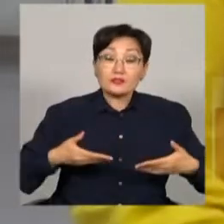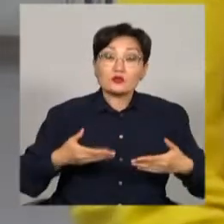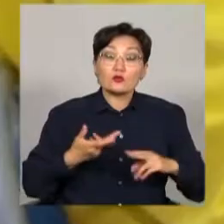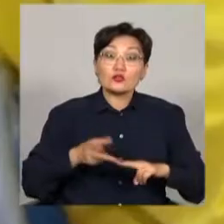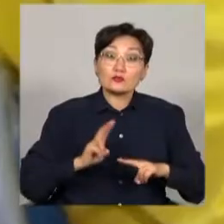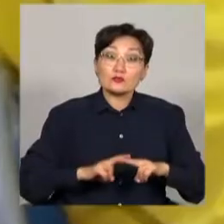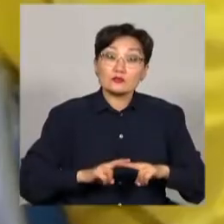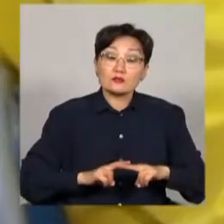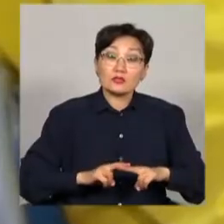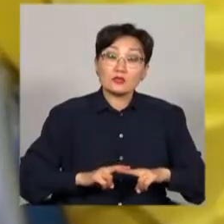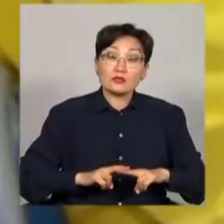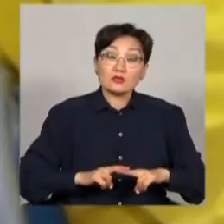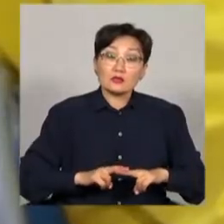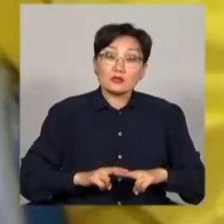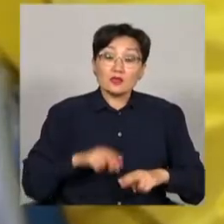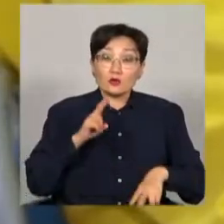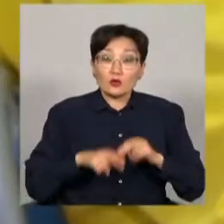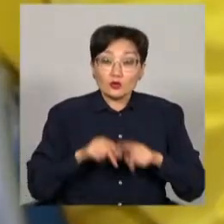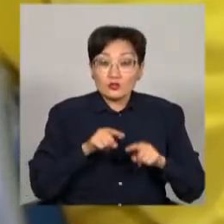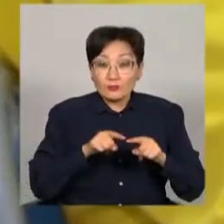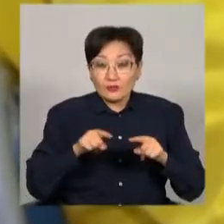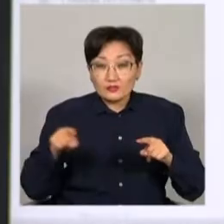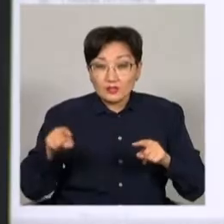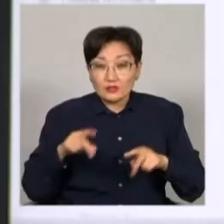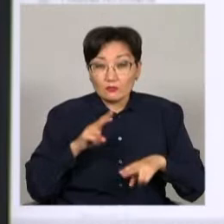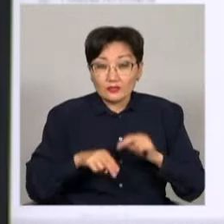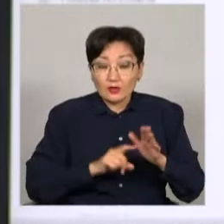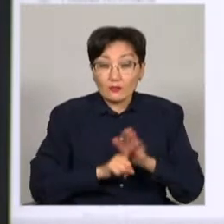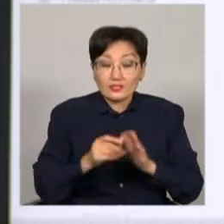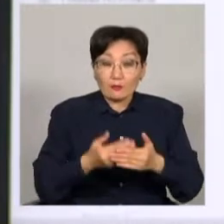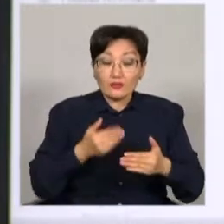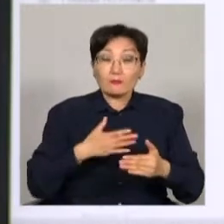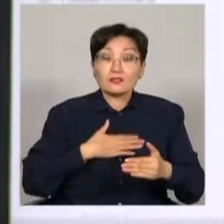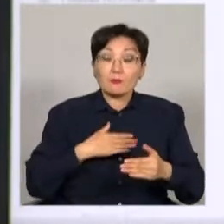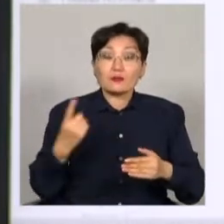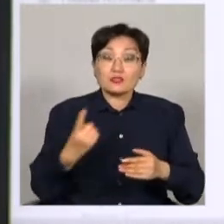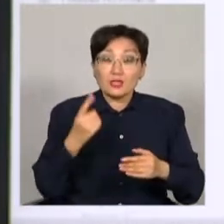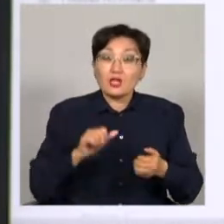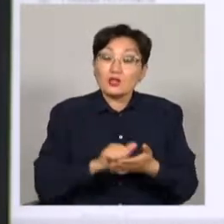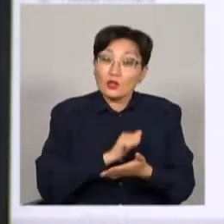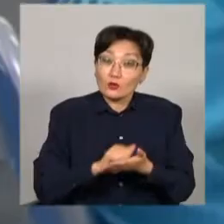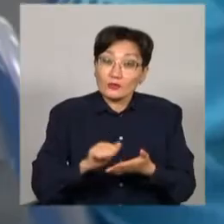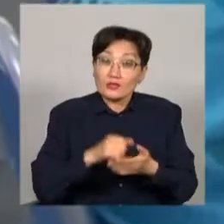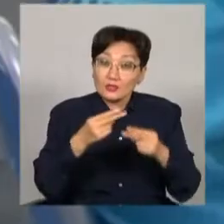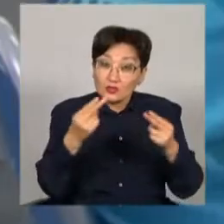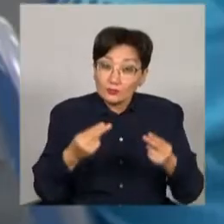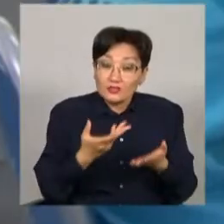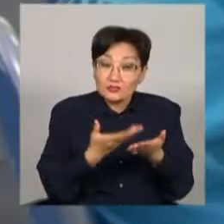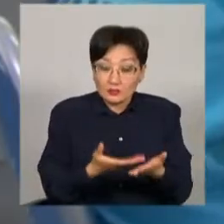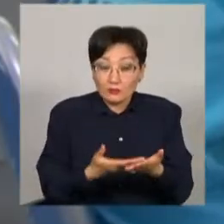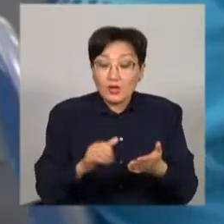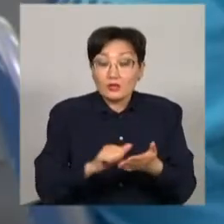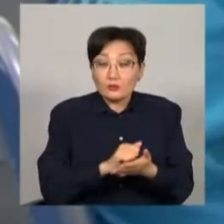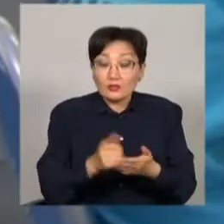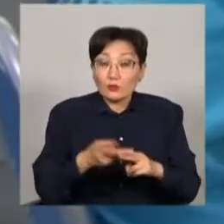осы құрылыс барысындағы құрылыс басталмас бұрын біз бірінші қағаз жүзінде көрсетеміз ғой. Сол қағаз жүзінде